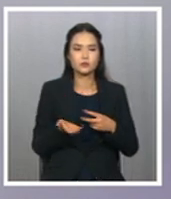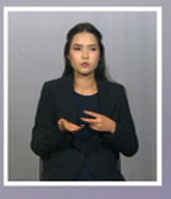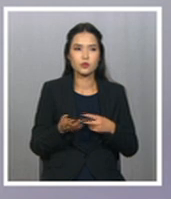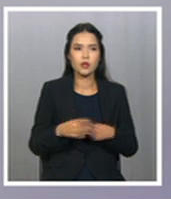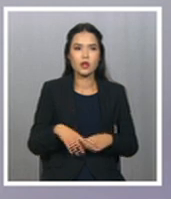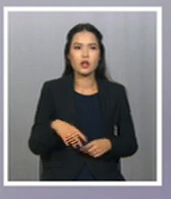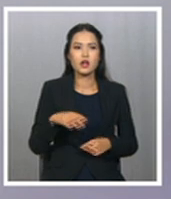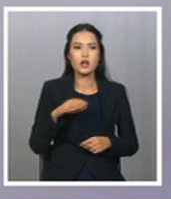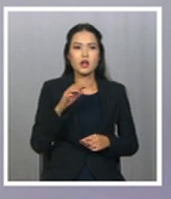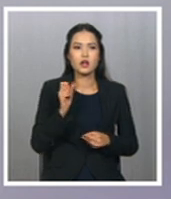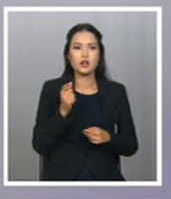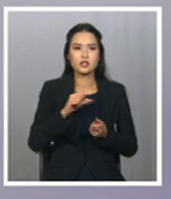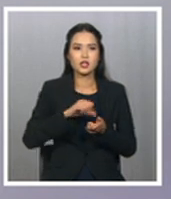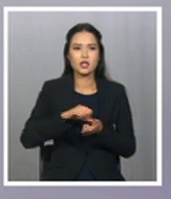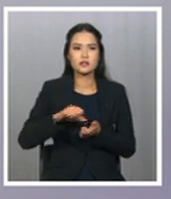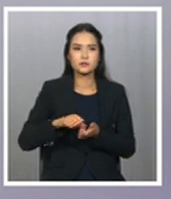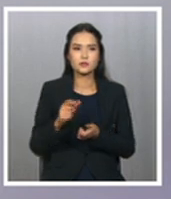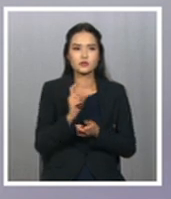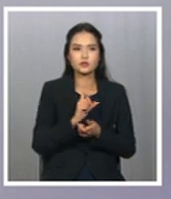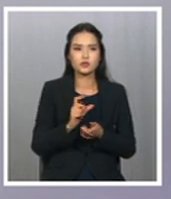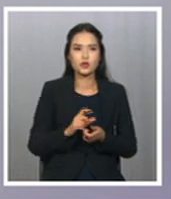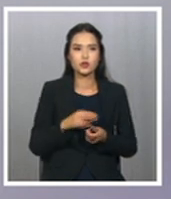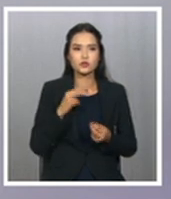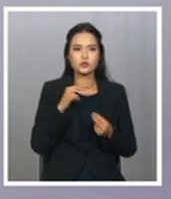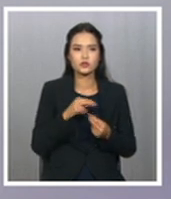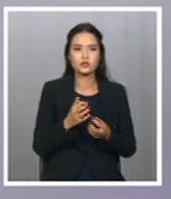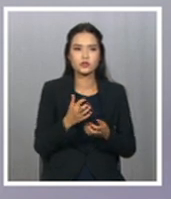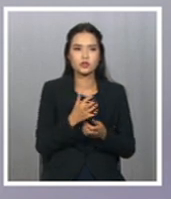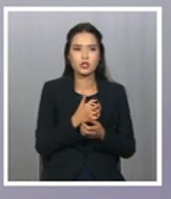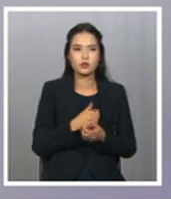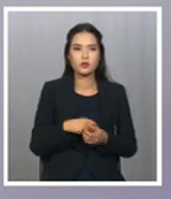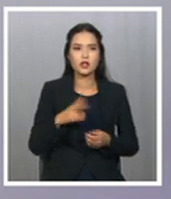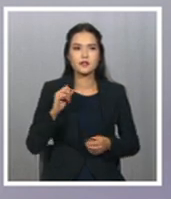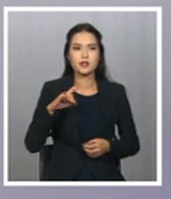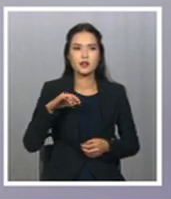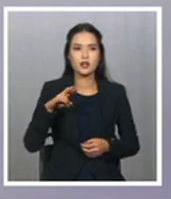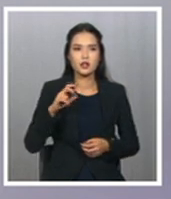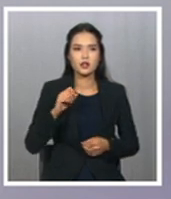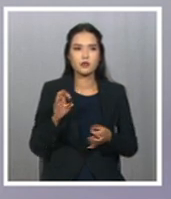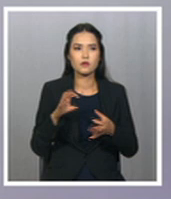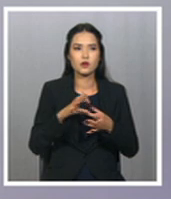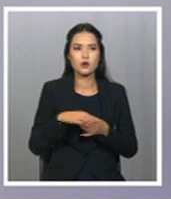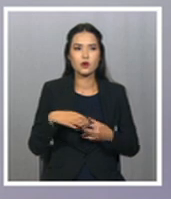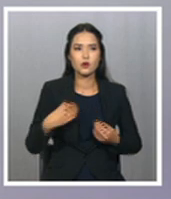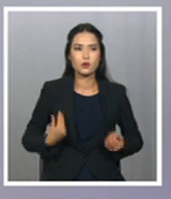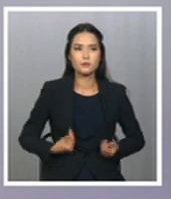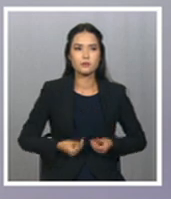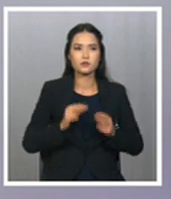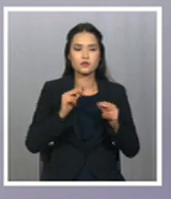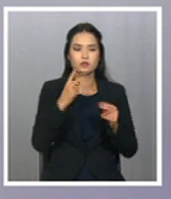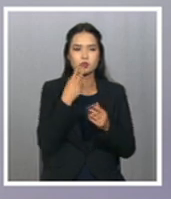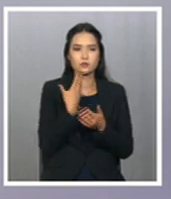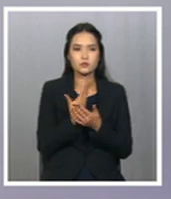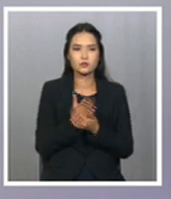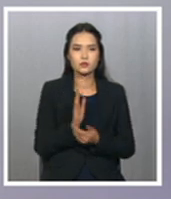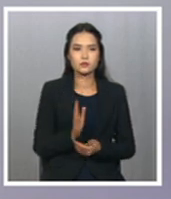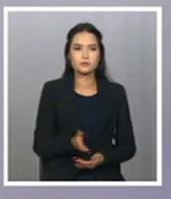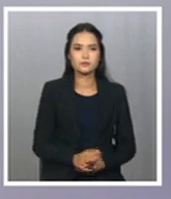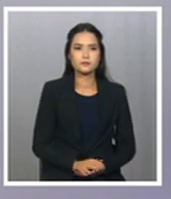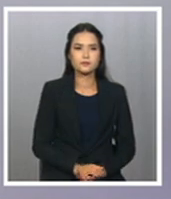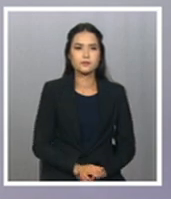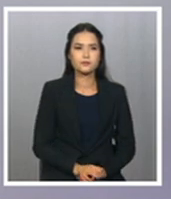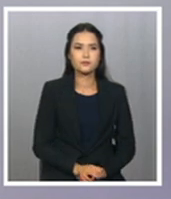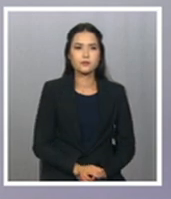Және шығармадағы кейіпкерлер жүйесін жинақтау мен даралау арқылы өмір шындығын көрсетесіздер.